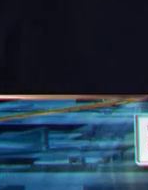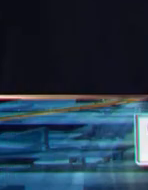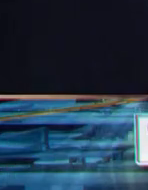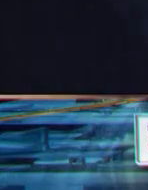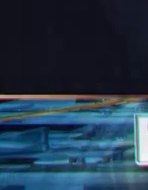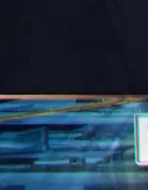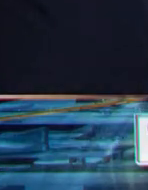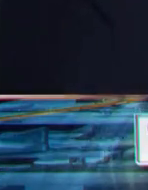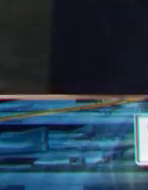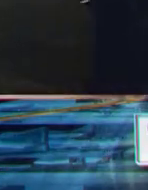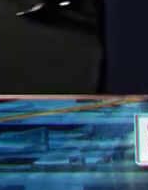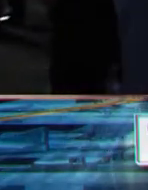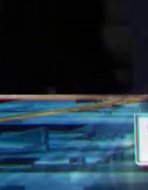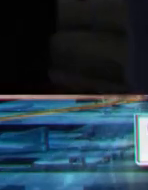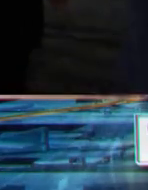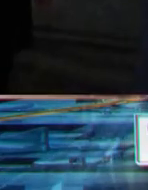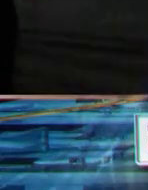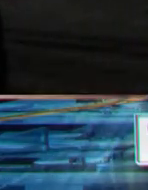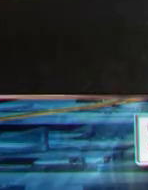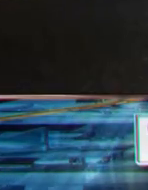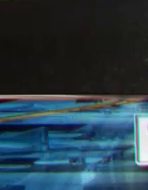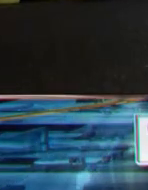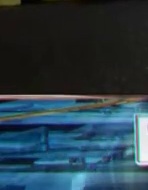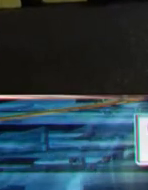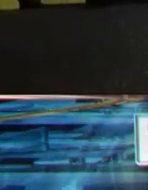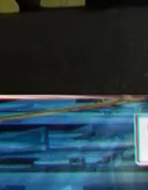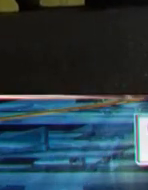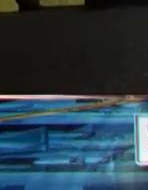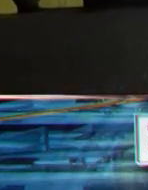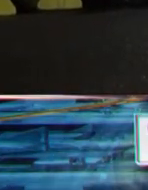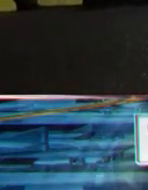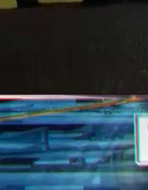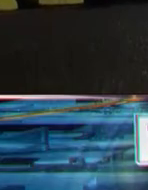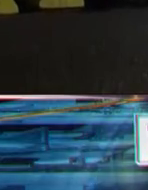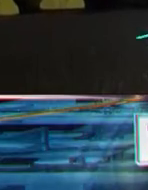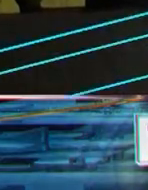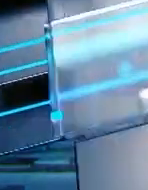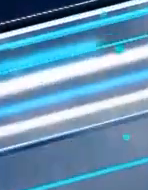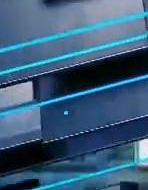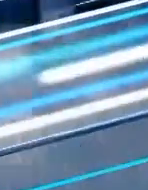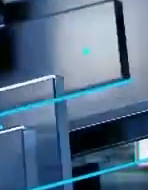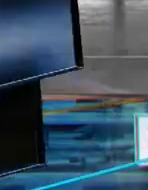Сақтанған сақтайды. Амандық Баталов Алматымен шекаралас аумақтағы блок бекеттер дайындығын көріп қайтты.